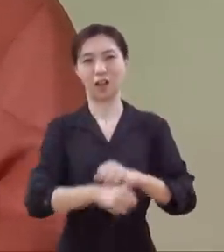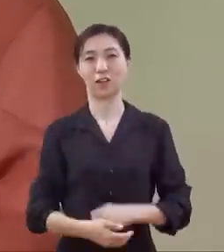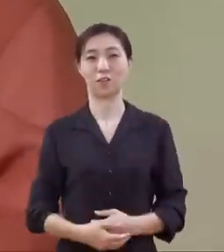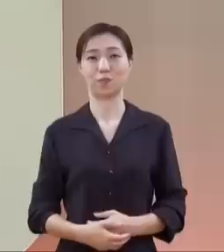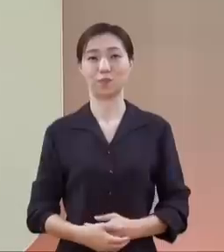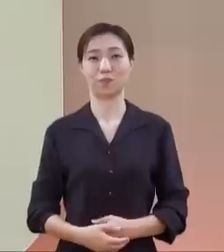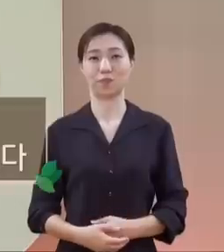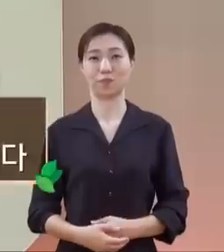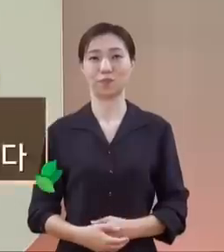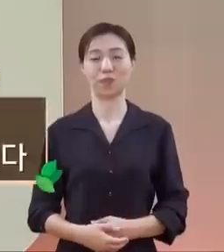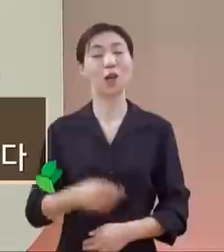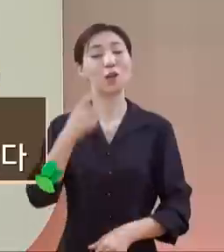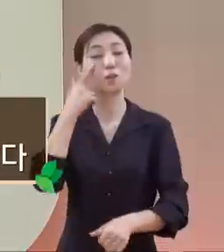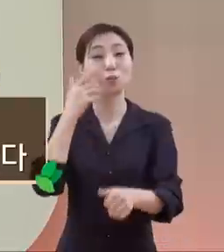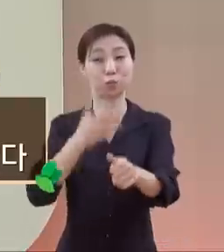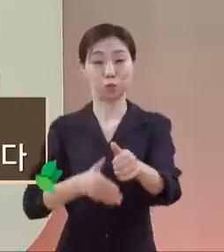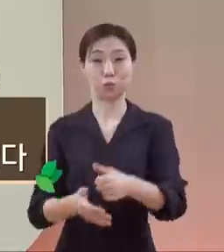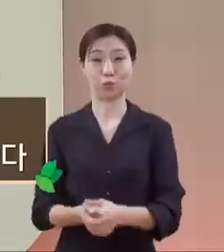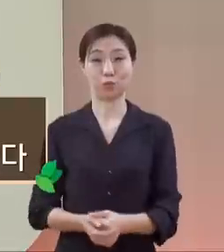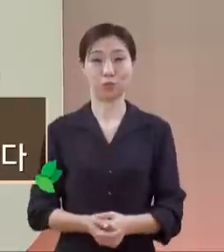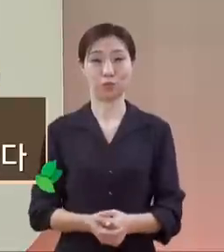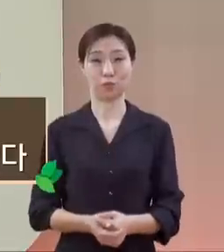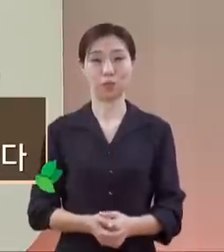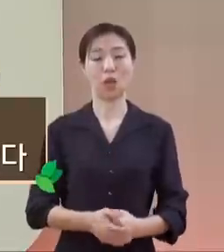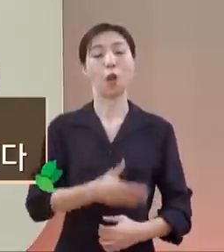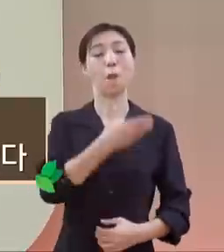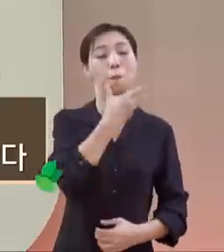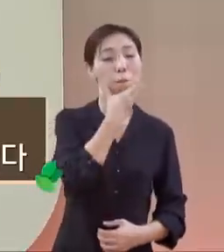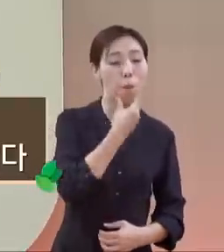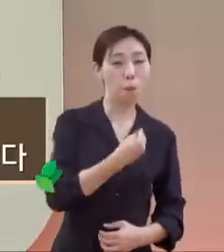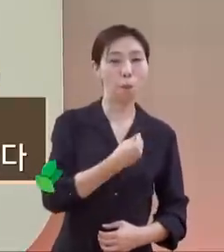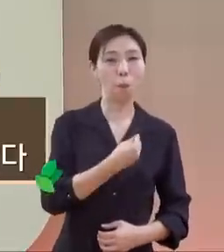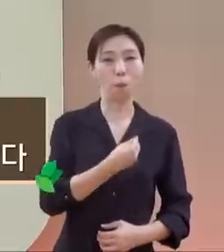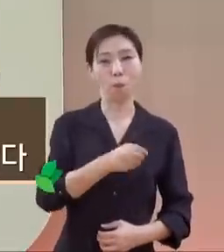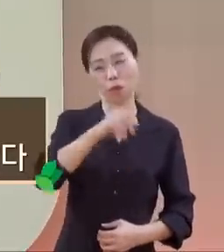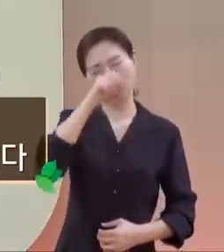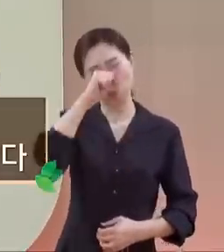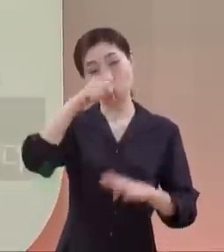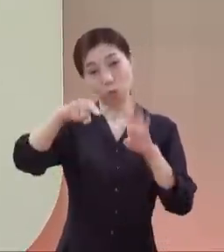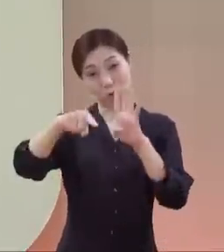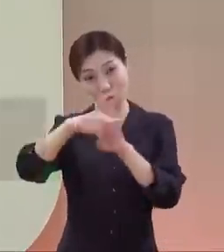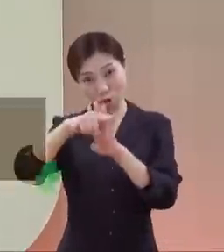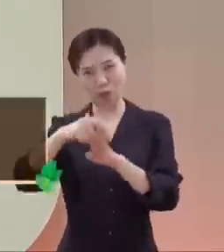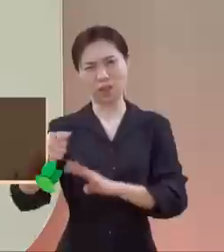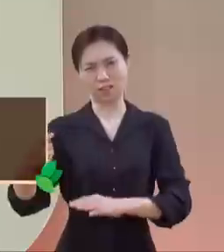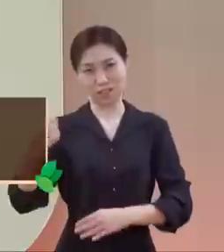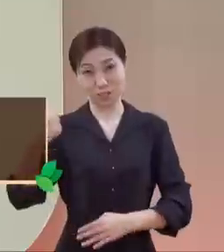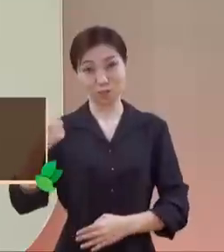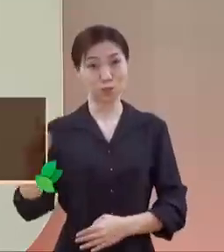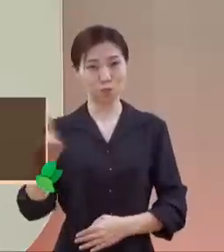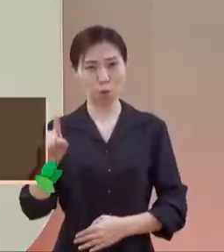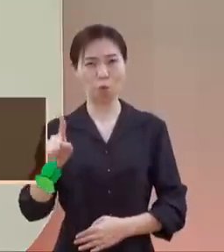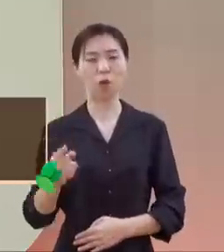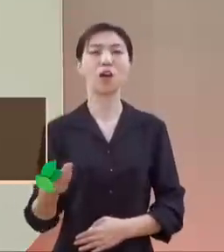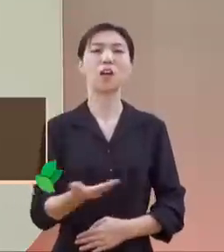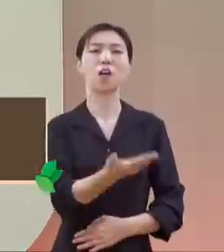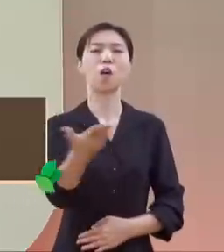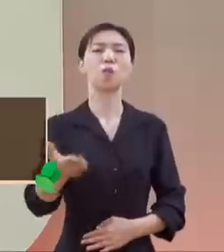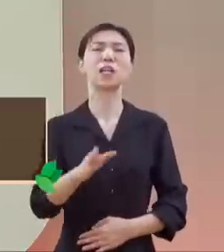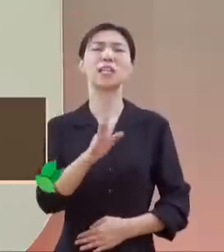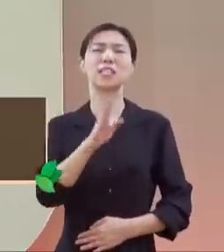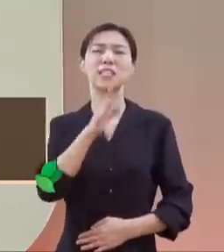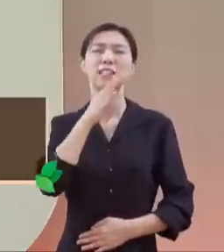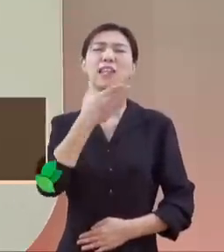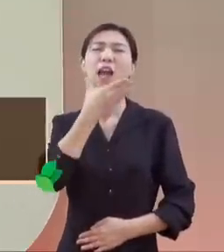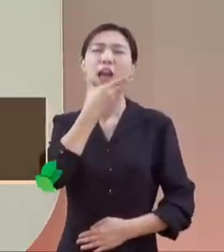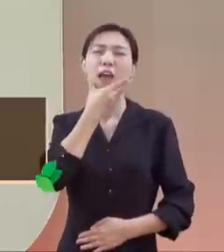쌓으십니다 복과 선업과 공덕의 힘이 여러분들을 진정한 행복의